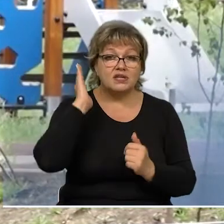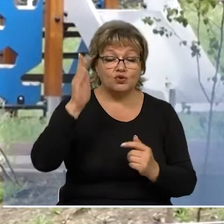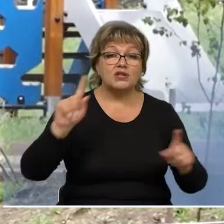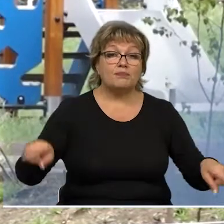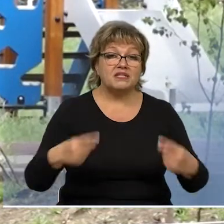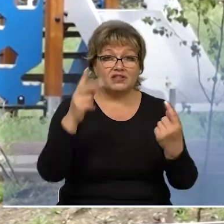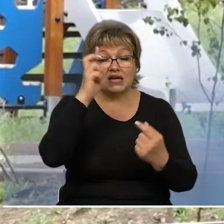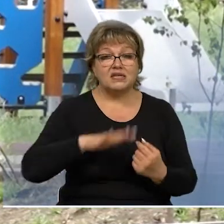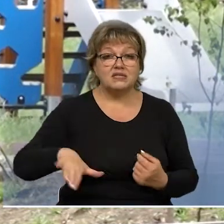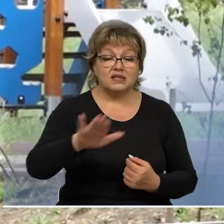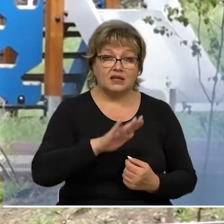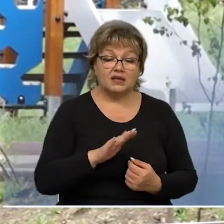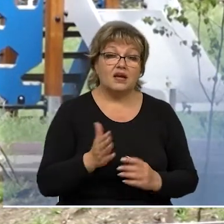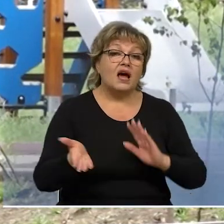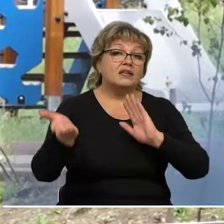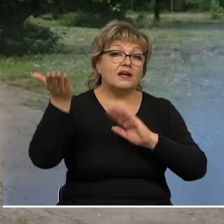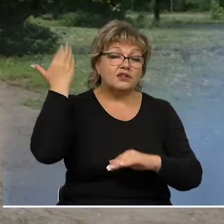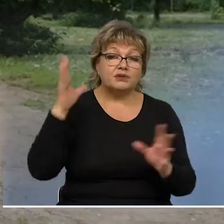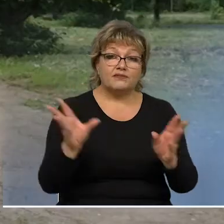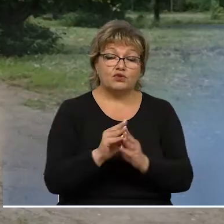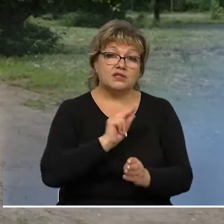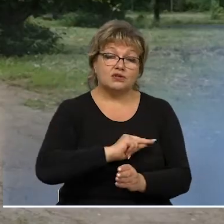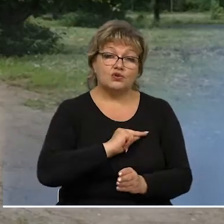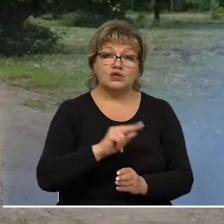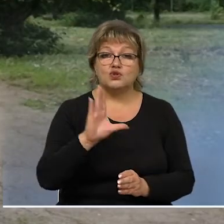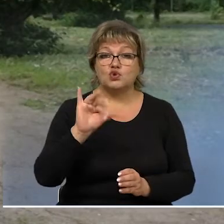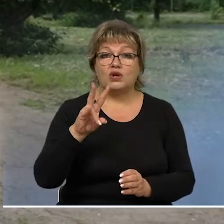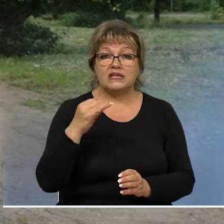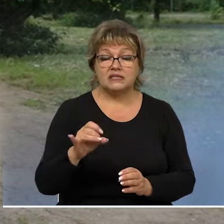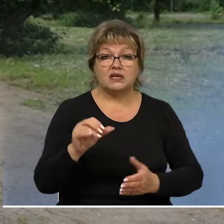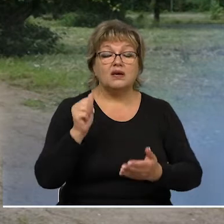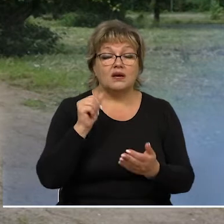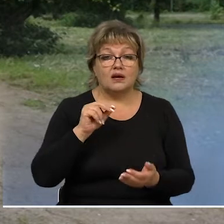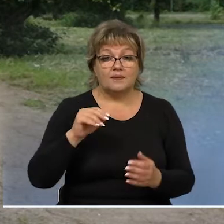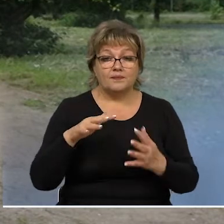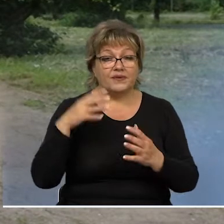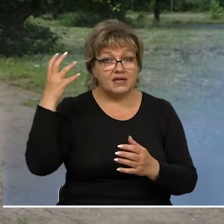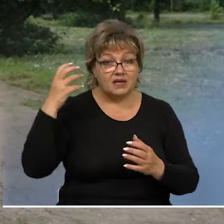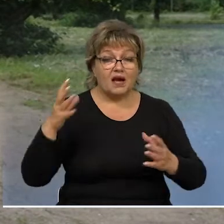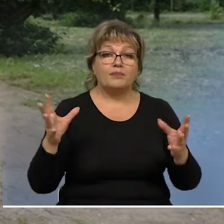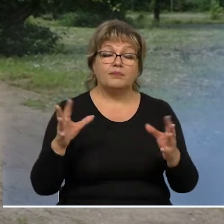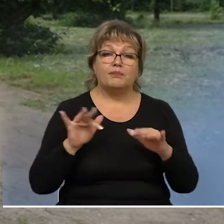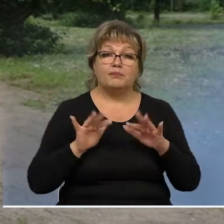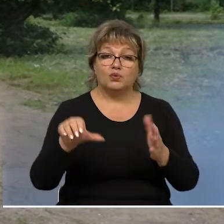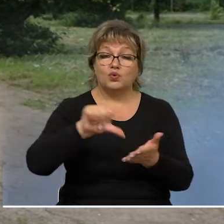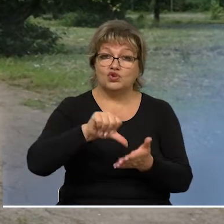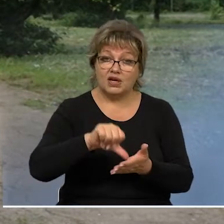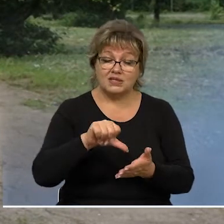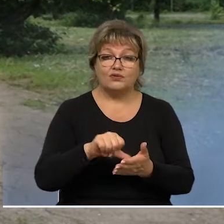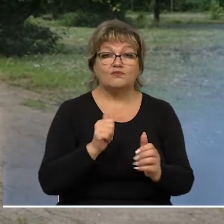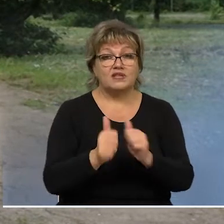беспроигрышный залог процветания страны давным давно уже сотрудничаем сулин скиммер том участвуем во всех соревнованиях